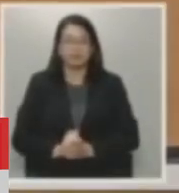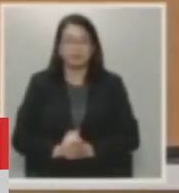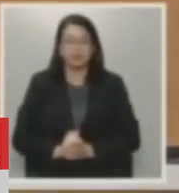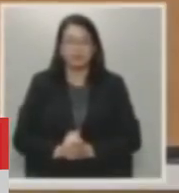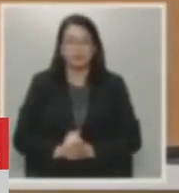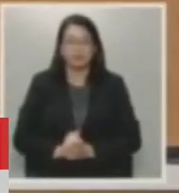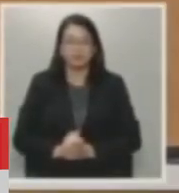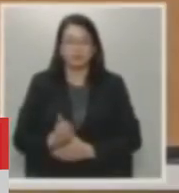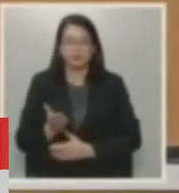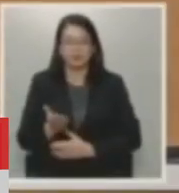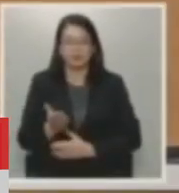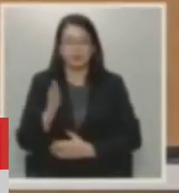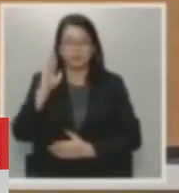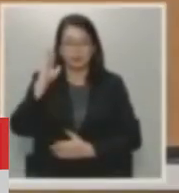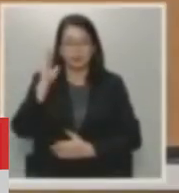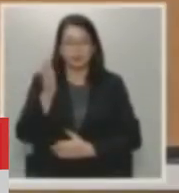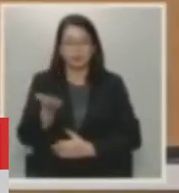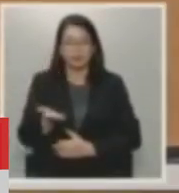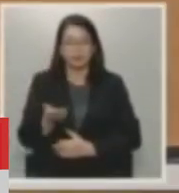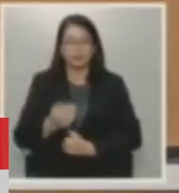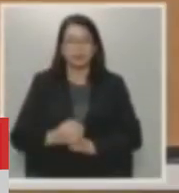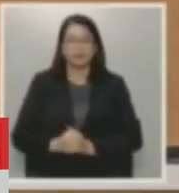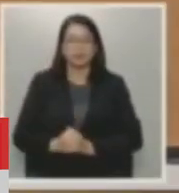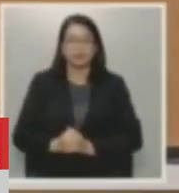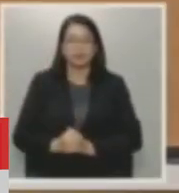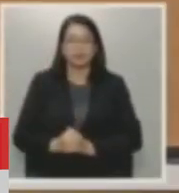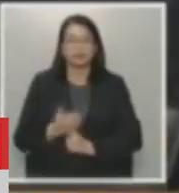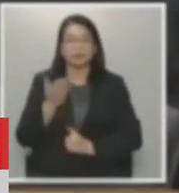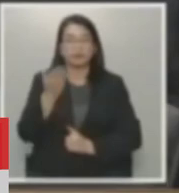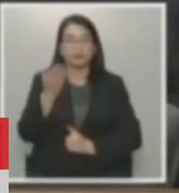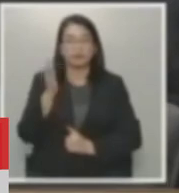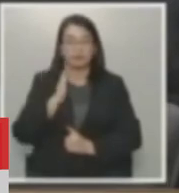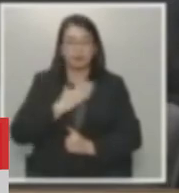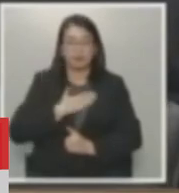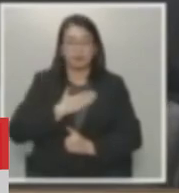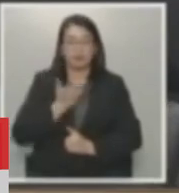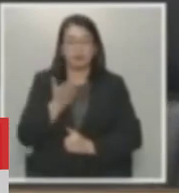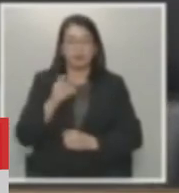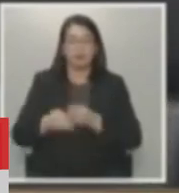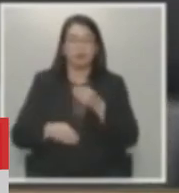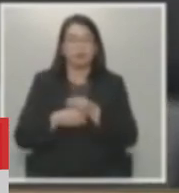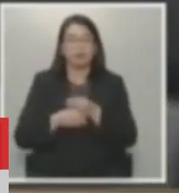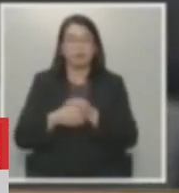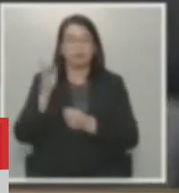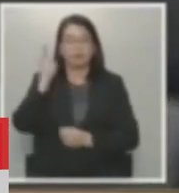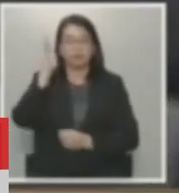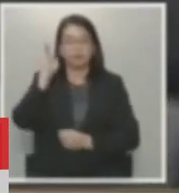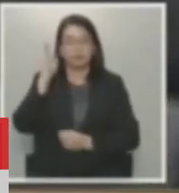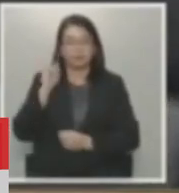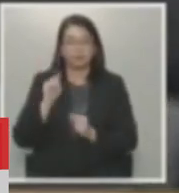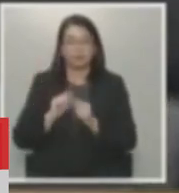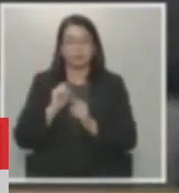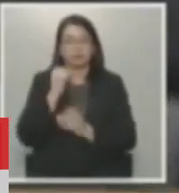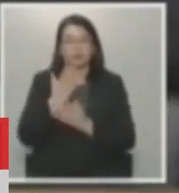ประธานครับชัยมีอะไรครับเชิญครับ ผมขออนุญาตชี้แจงถึงที่ท่านสมาชิกสภากรุงเทพมหานคร